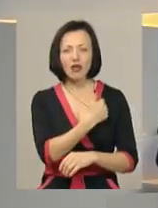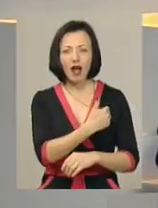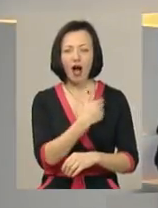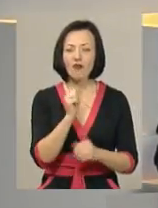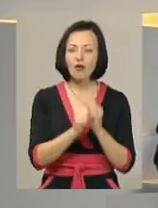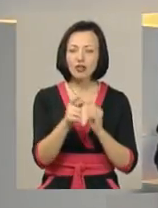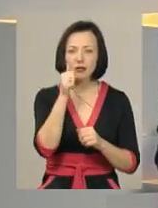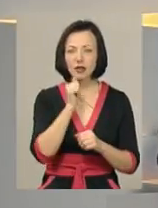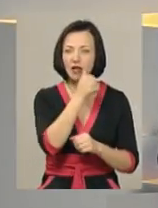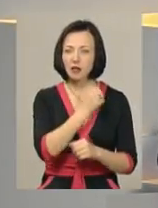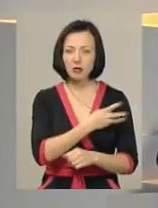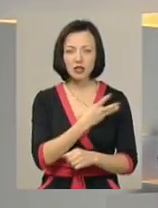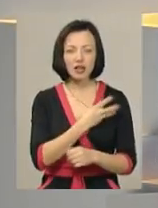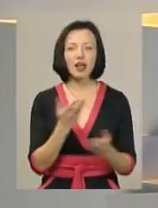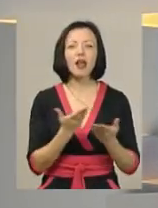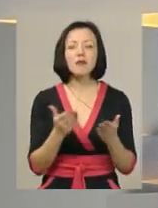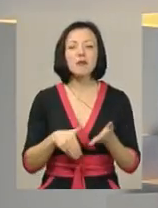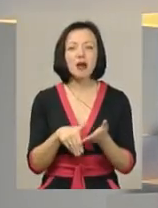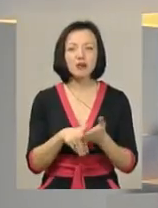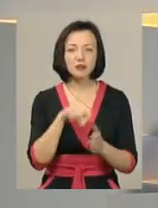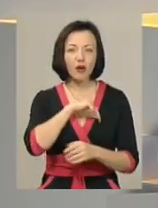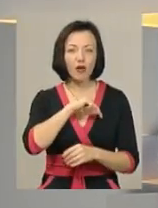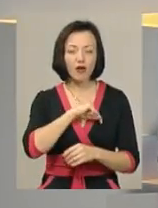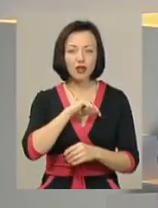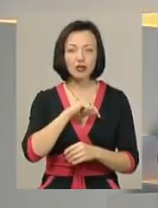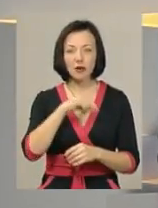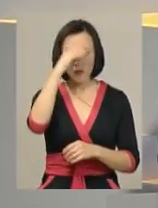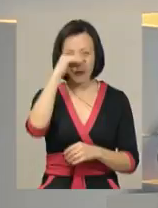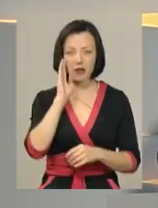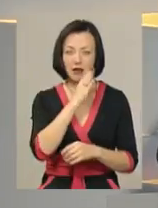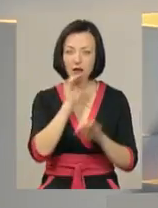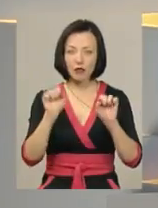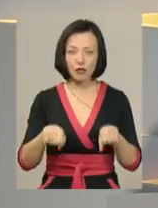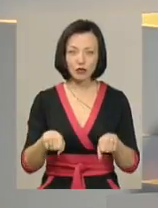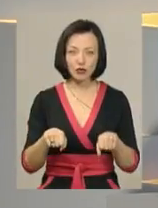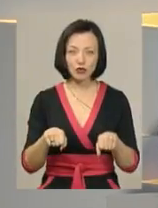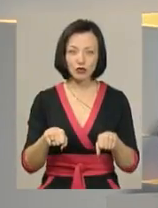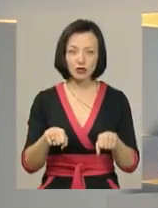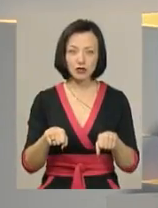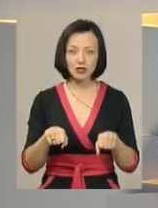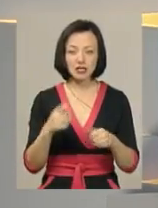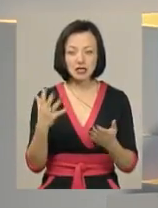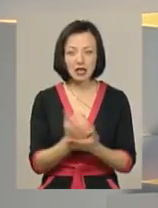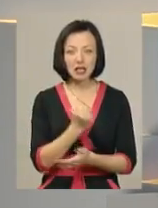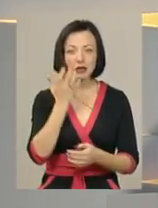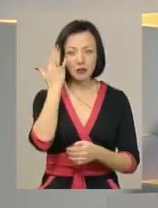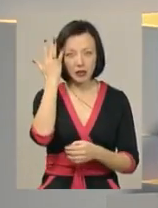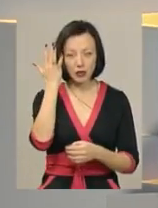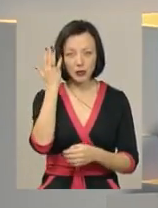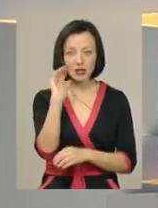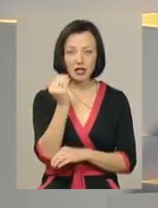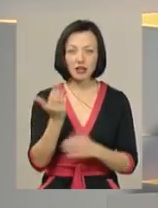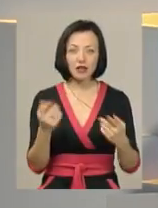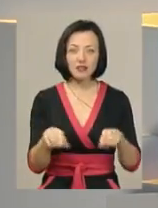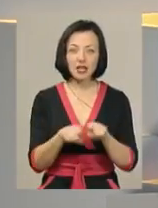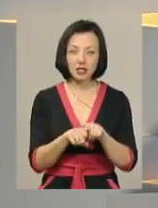якесь потаємне бажання якими методами психологічно батьки можуть от знайти ту мрію яку на